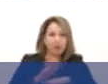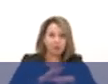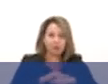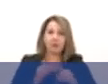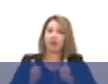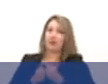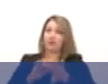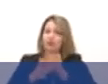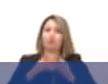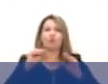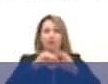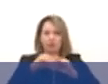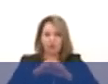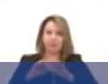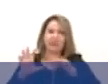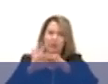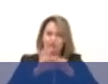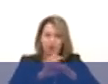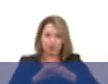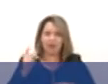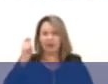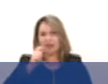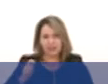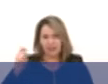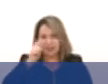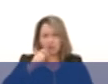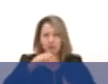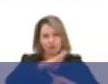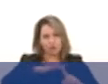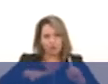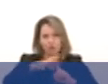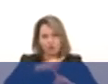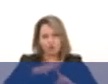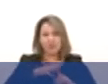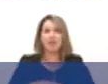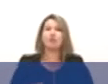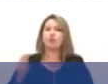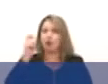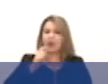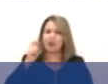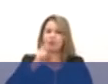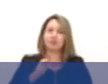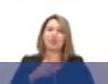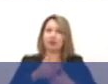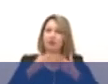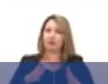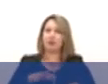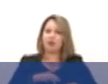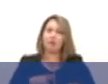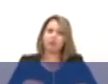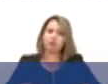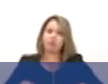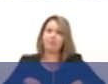الفاعلين الاقتصاديين والشركاء الاجتماعيين والفاعلين من المجتمع المدني في إطار مسار